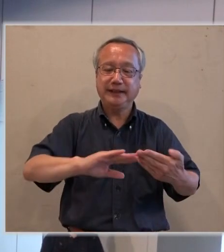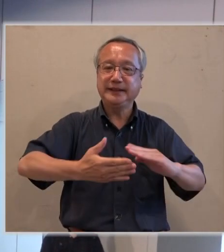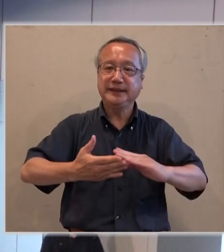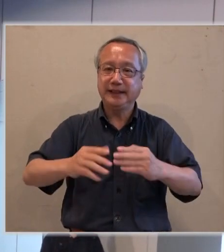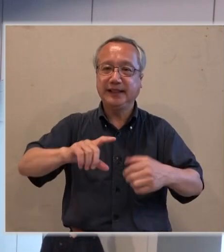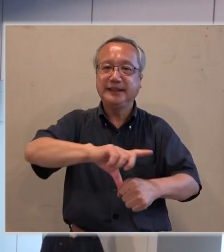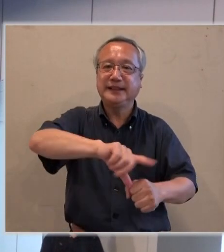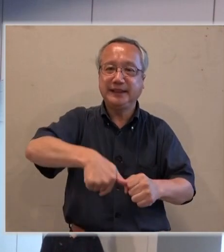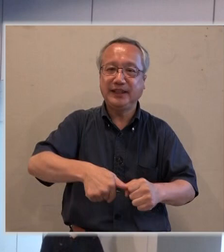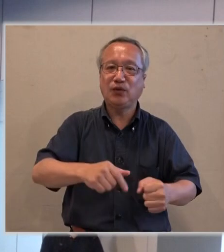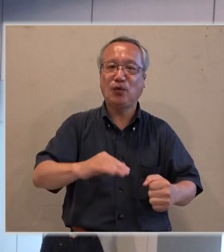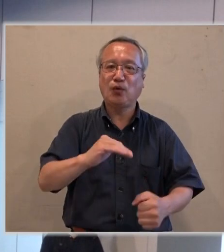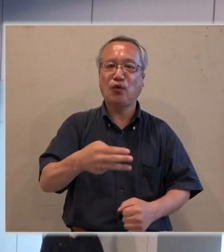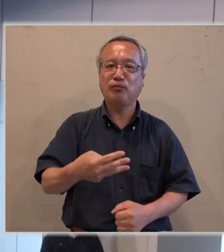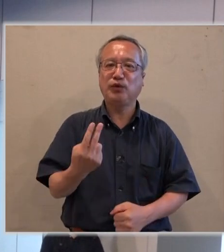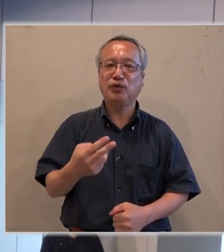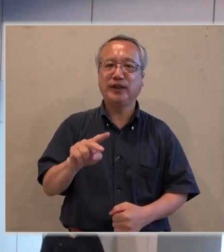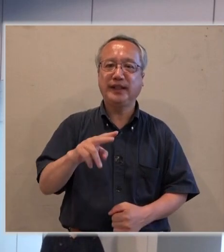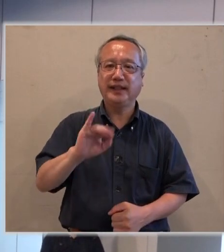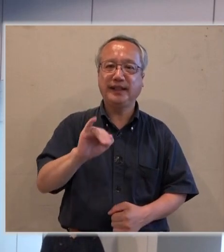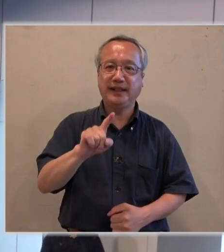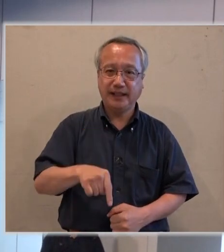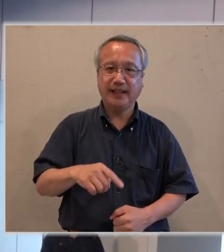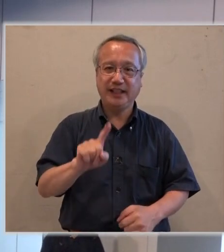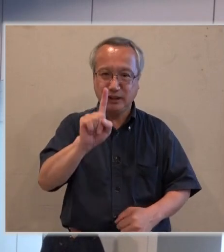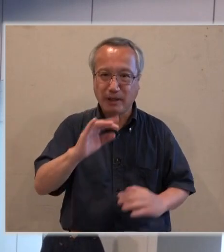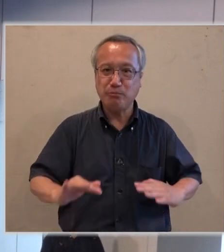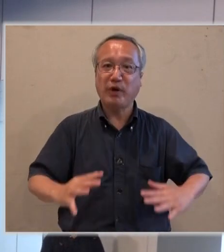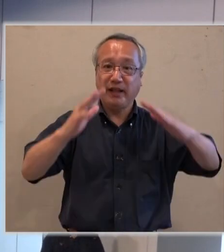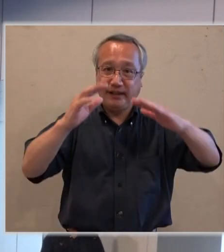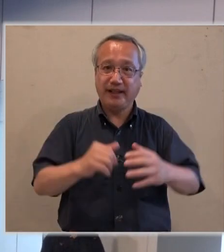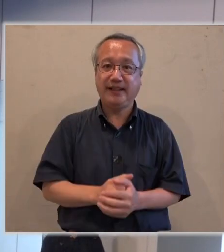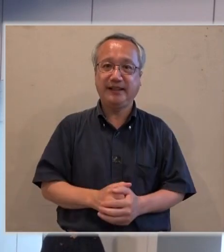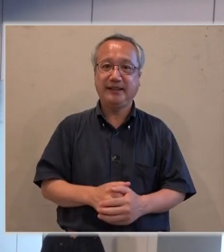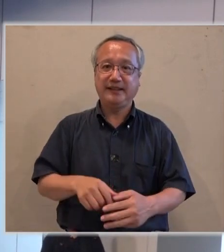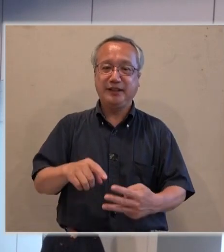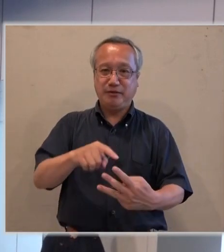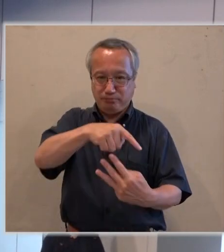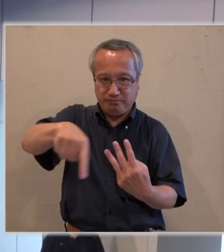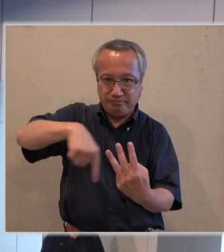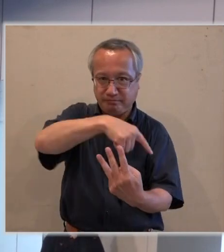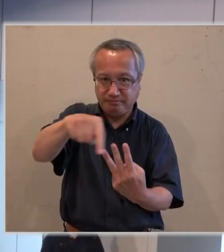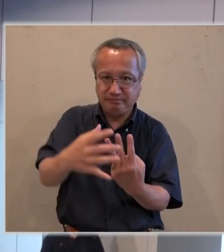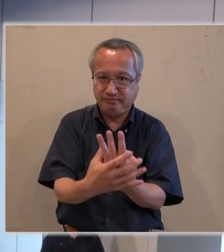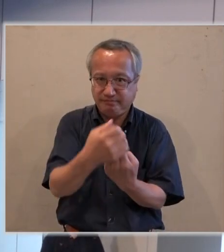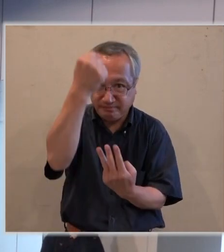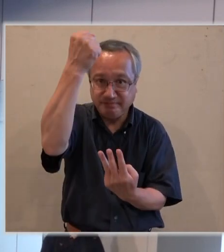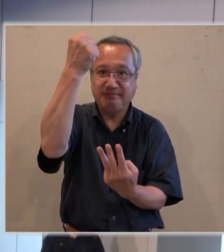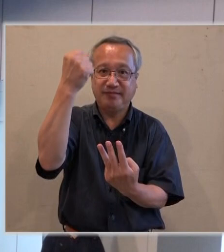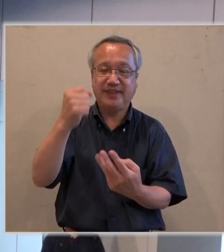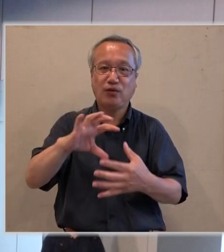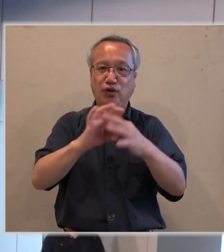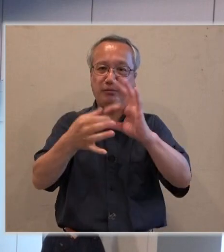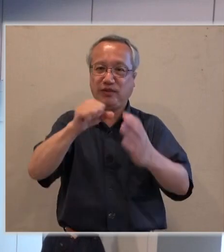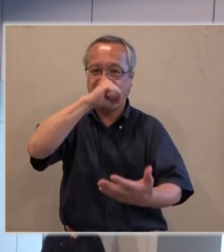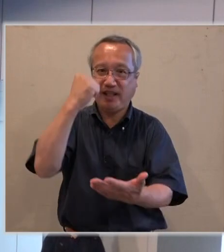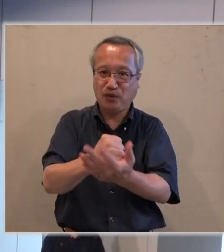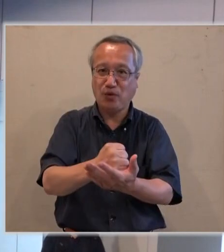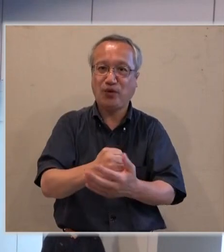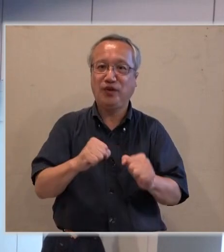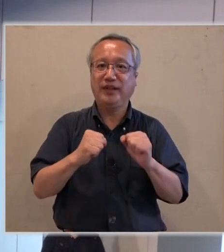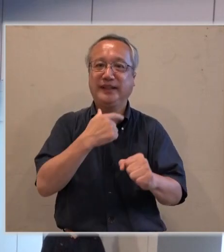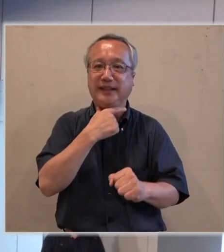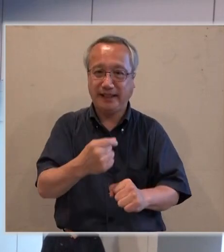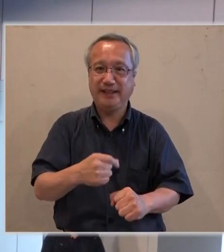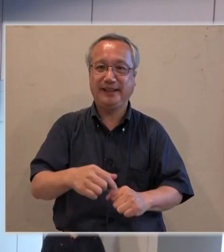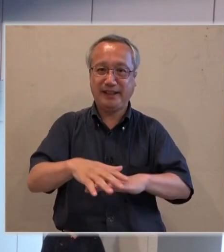ティが一番盛り上がって、山岳間で絡んでオリンピックを成功させましょう。札幌オリンピ